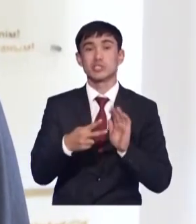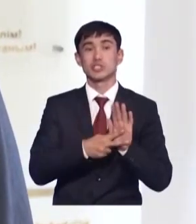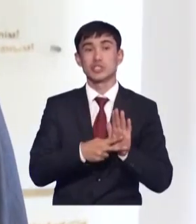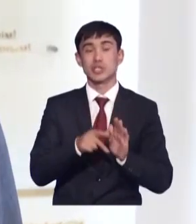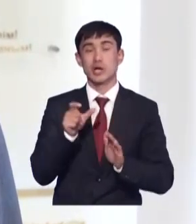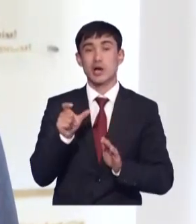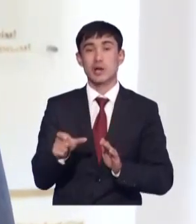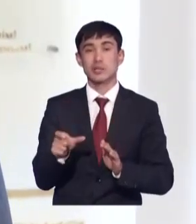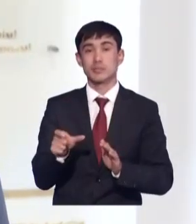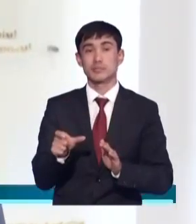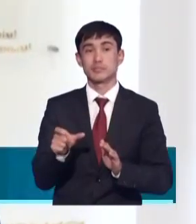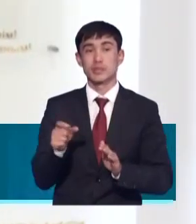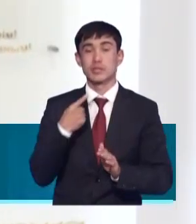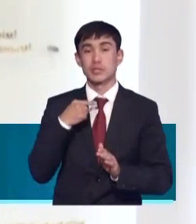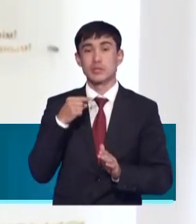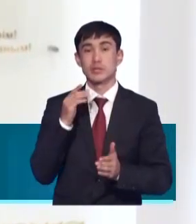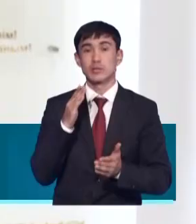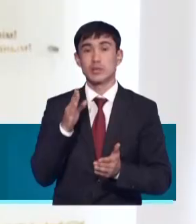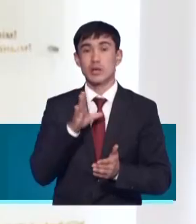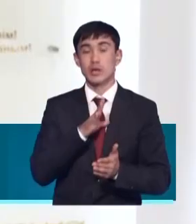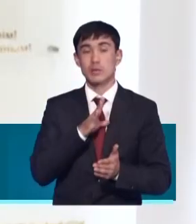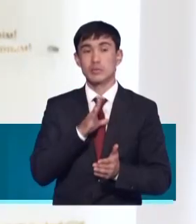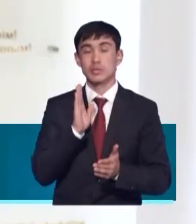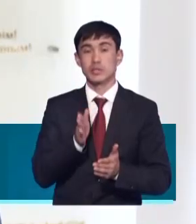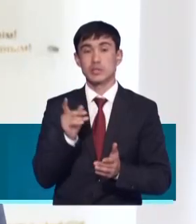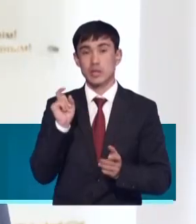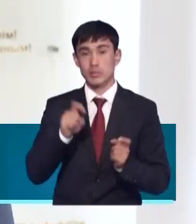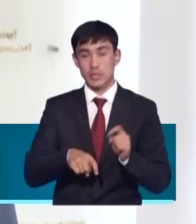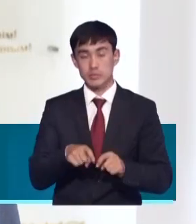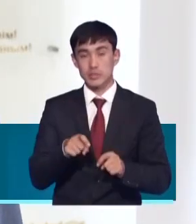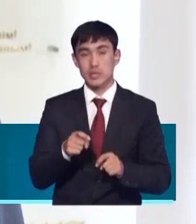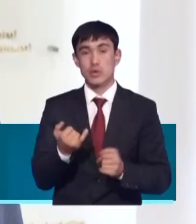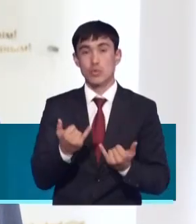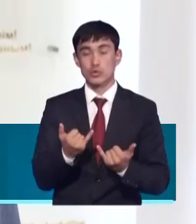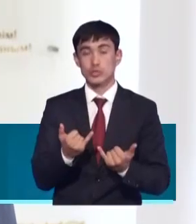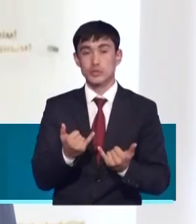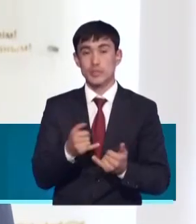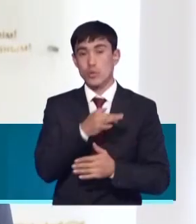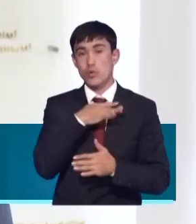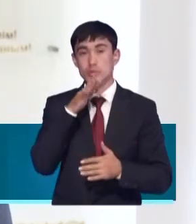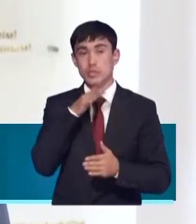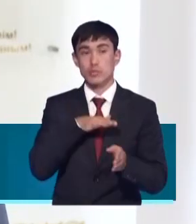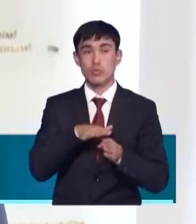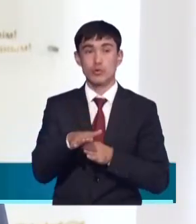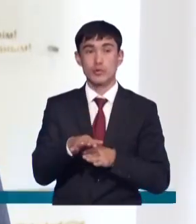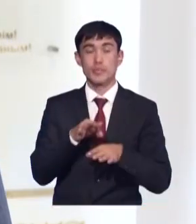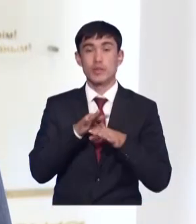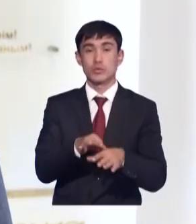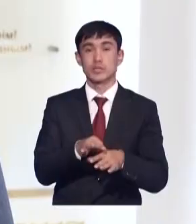2847 дауыс берушілерді қабылдаймыз. Осы неше жылдар бойы